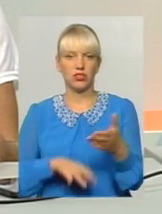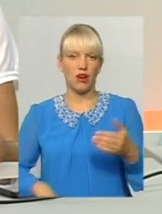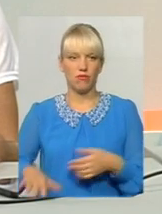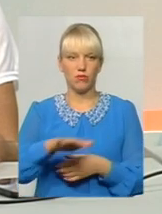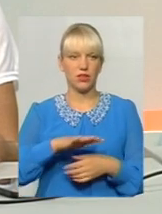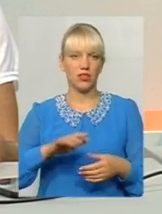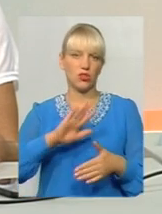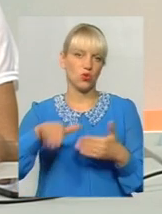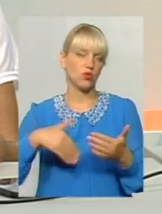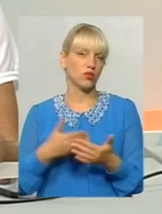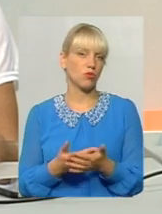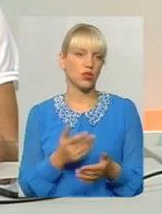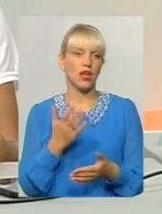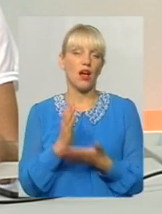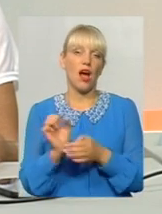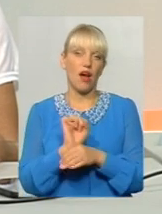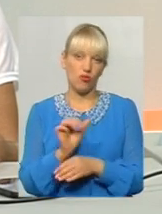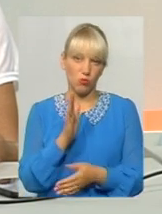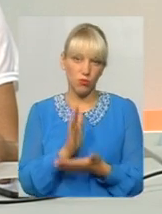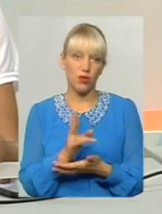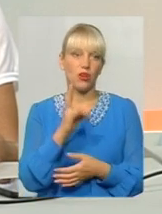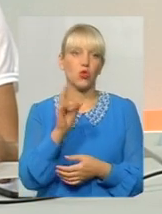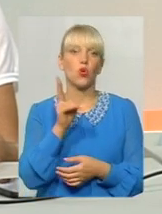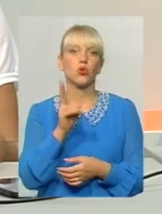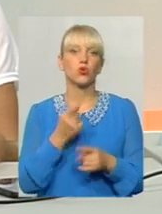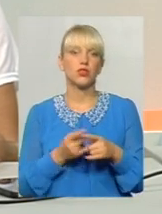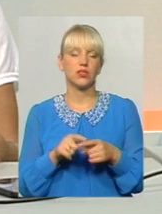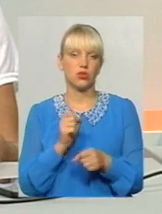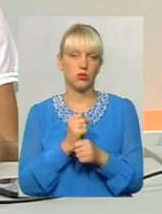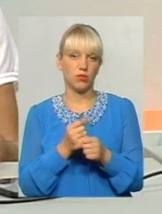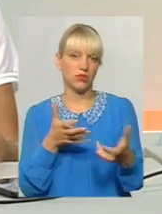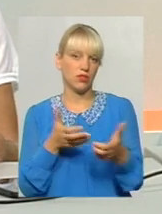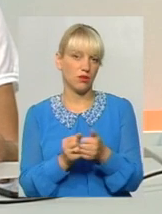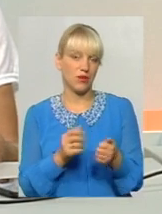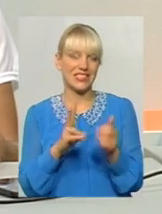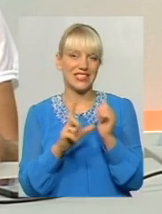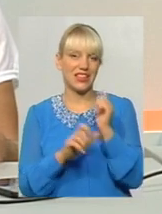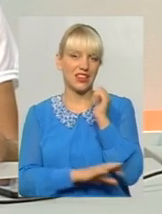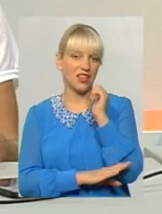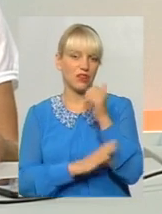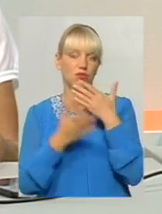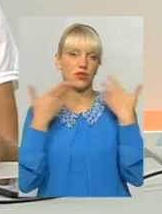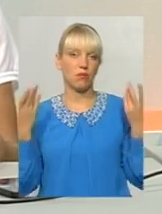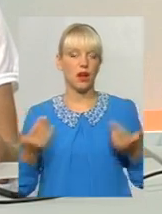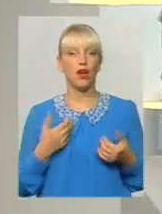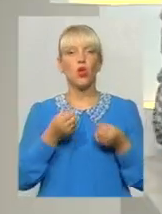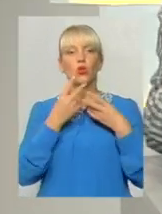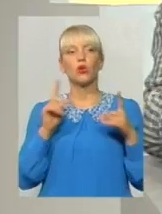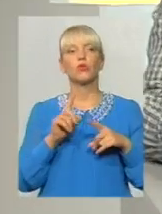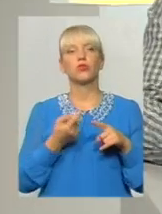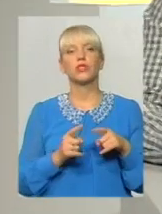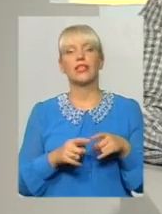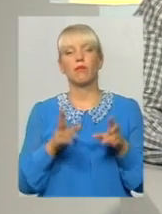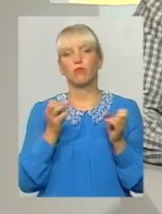по сьогоднішній день. Тобто автомобіль якби є, а хто спричинив ДТП з деревом, в принципі, немає. Перший випадок... Ну, тут добре, що тут потерпіла сторона, це дерево,